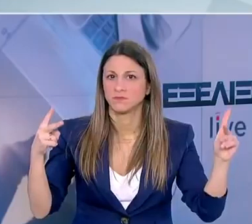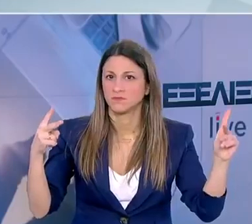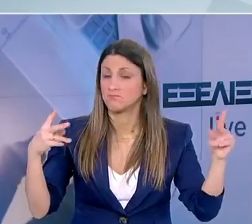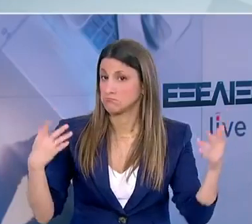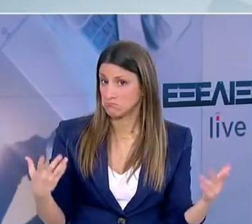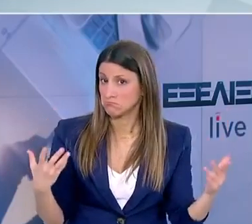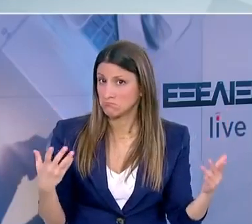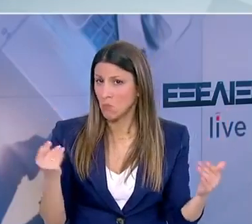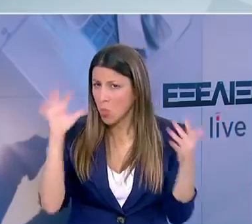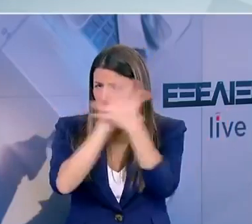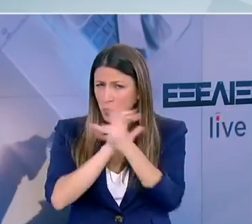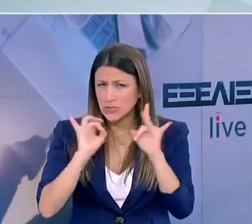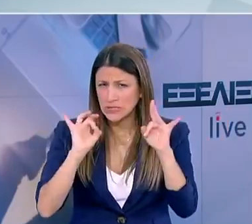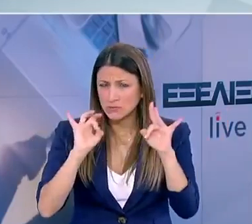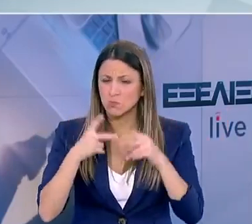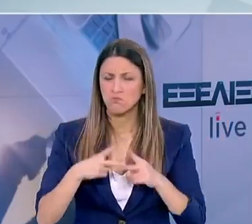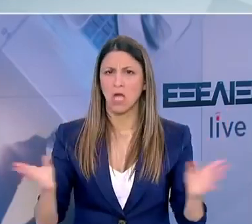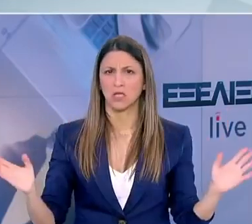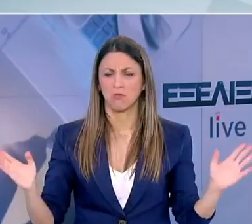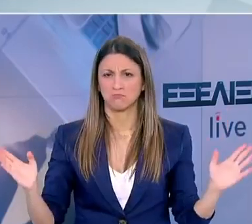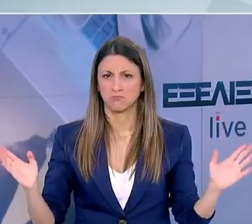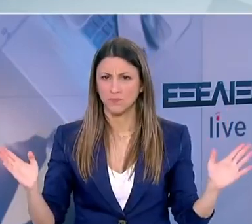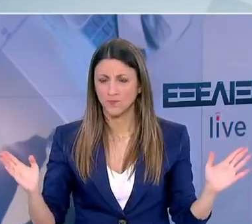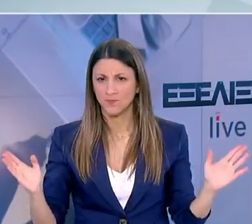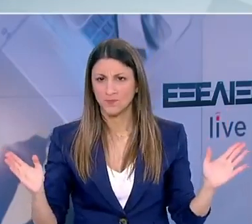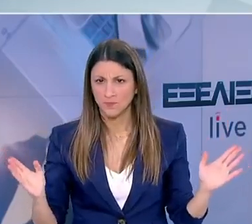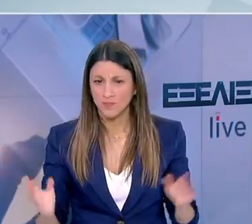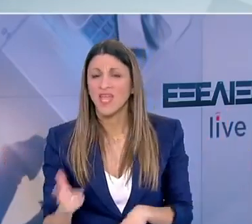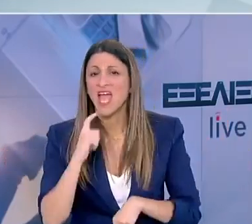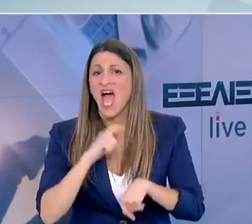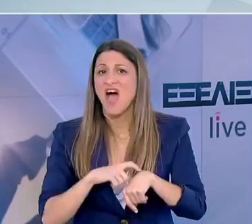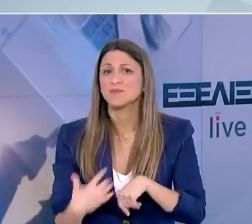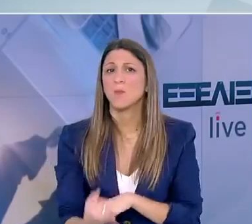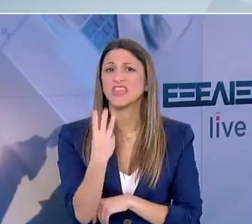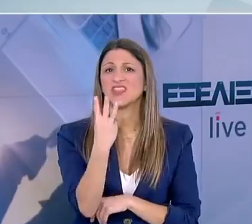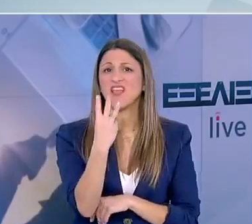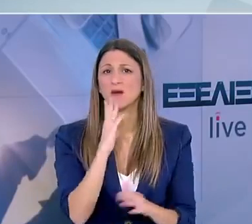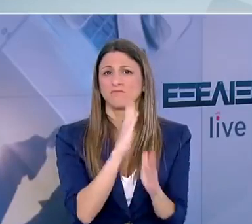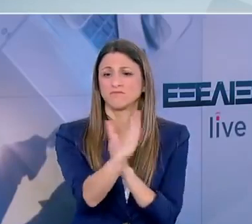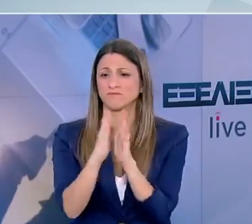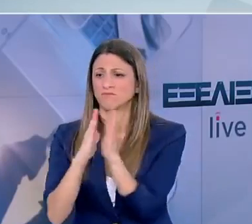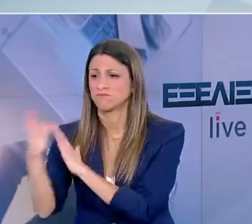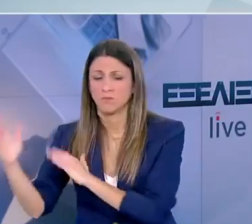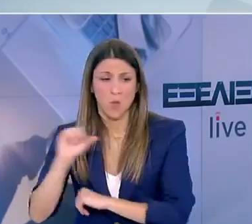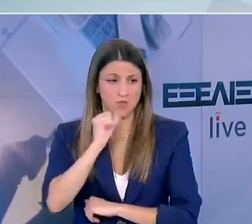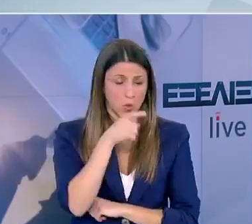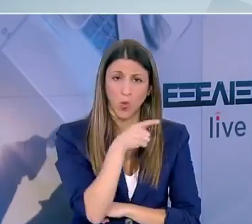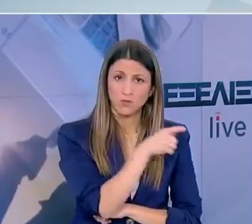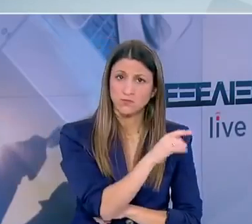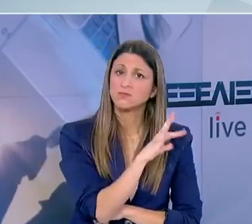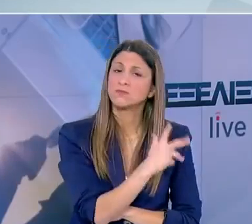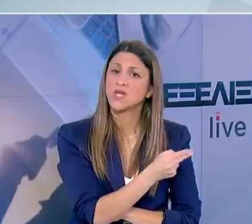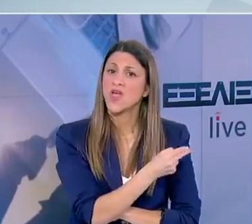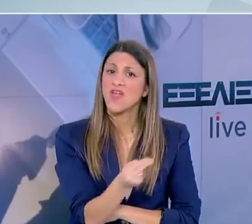ακόμα. Τη μάχη αυτή τη δίνουμε σε τρία μέτωπα κυρίως. Το πρώτο μέτωπο αφορά την ανάσχεση